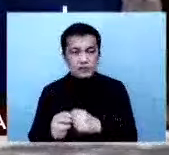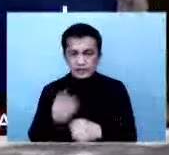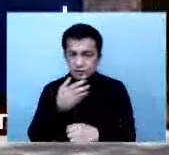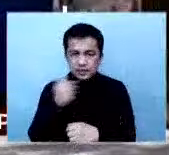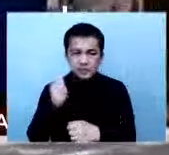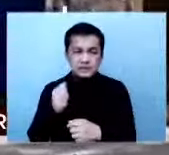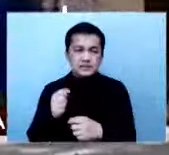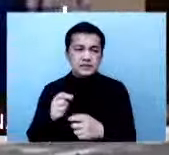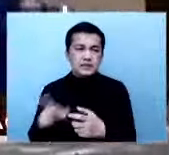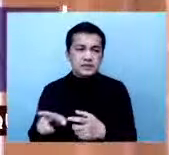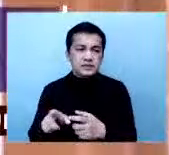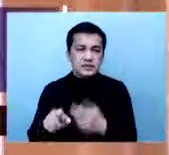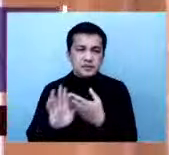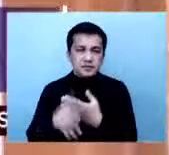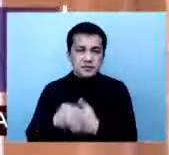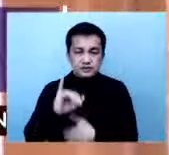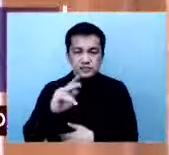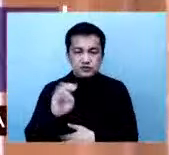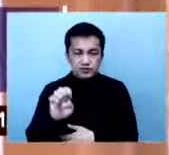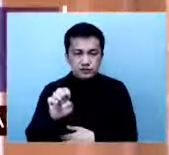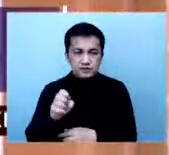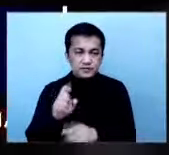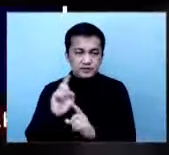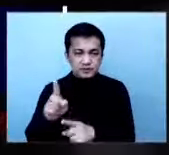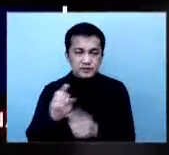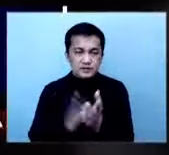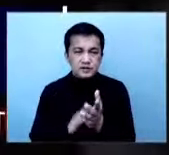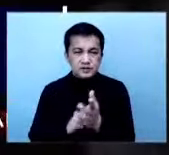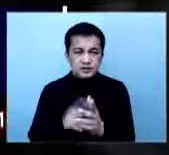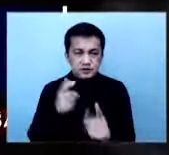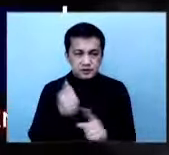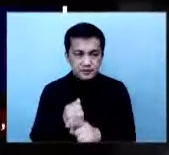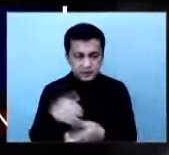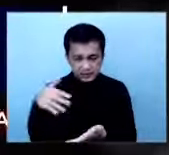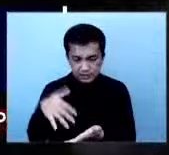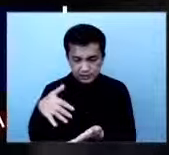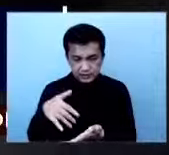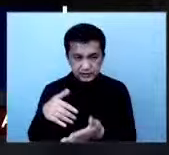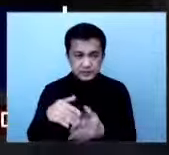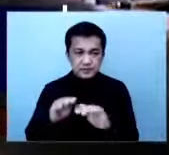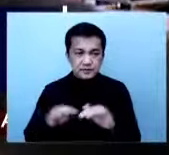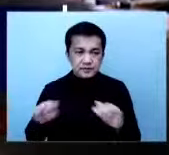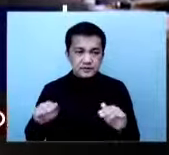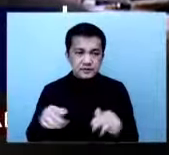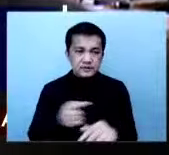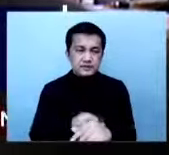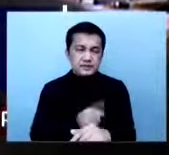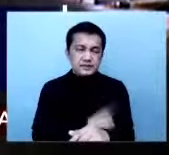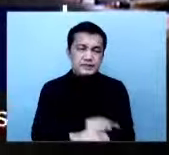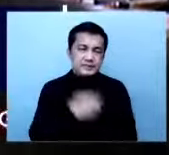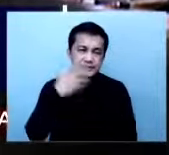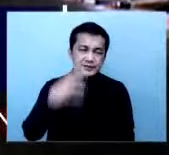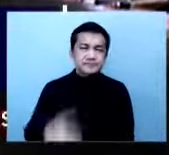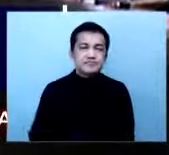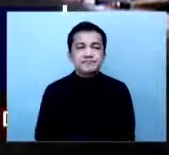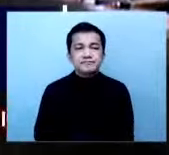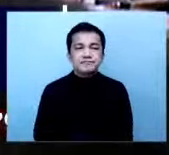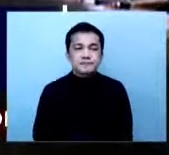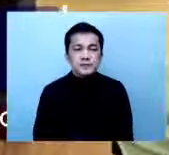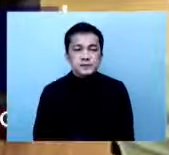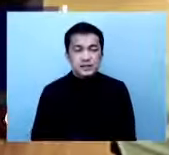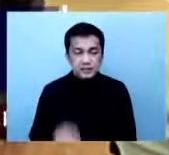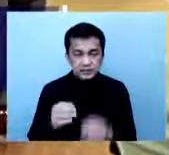Hunyo ang pasukan nakakaapekto rin kasi sa pag-aaral ng mga bata ang matinding init kung matutuloy yan Magiging